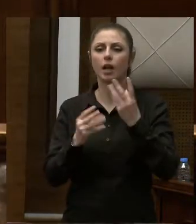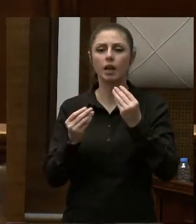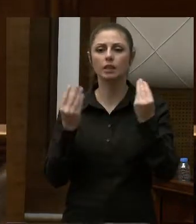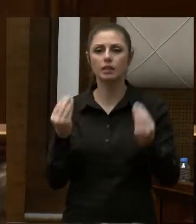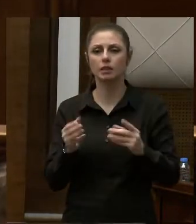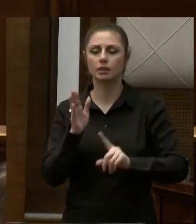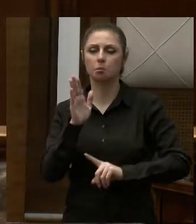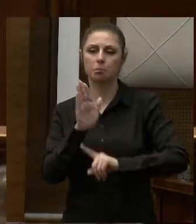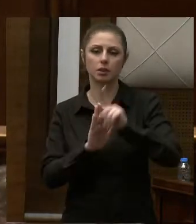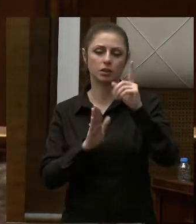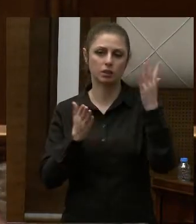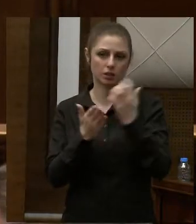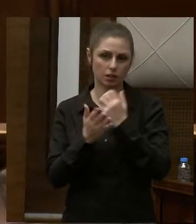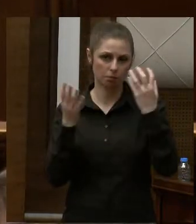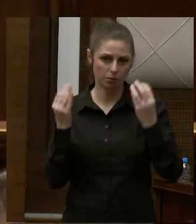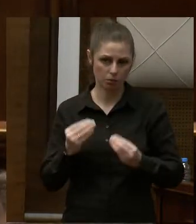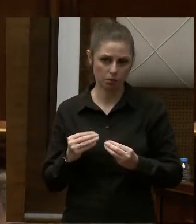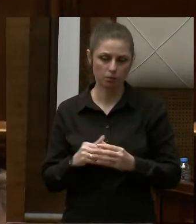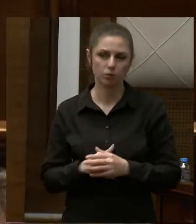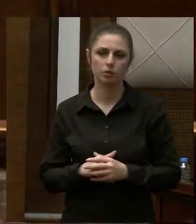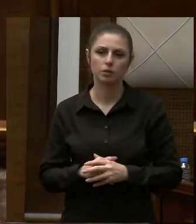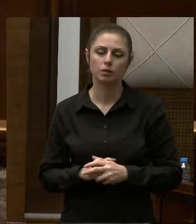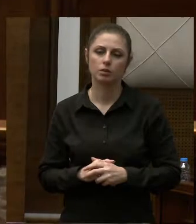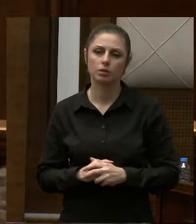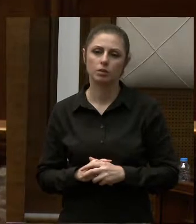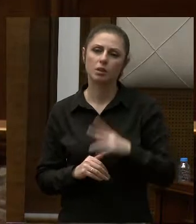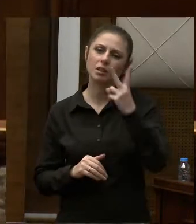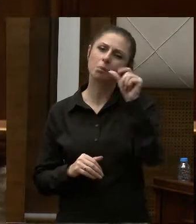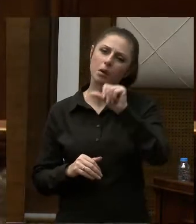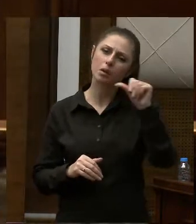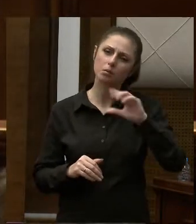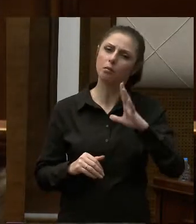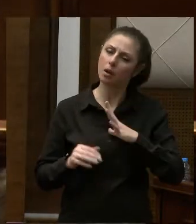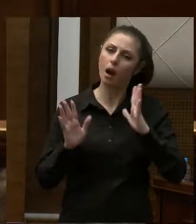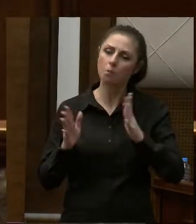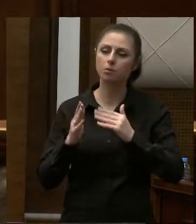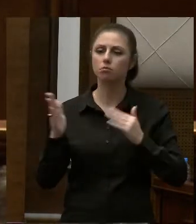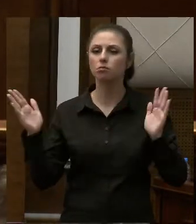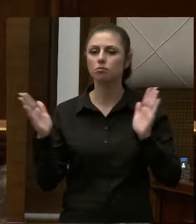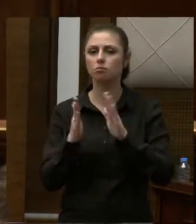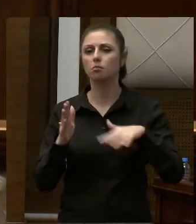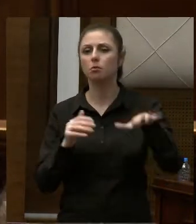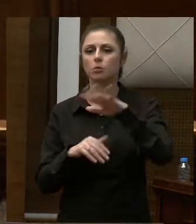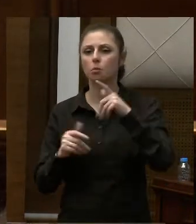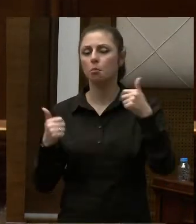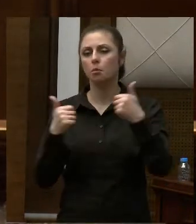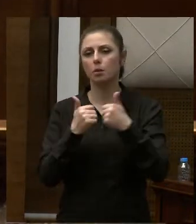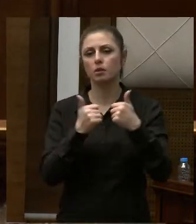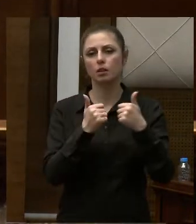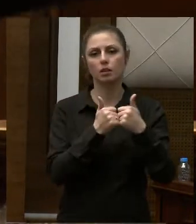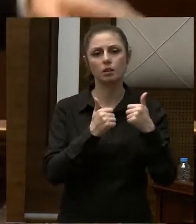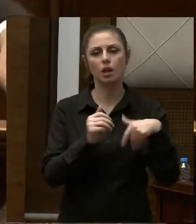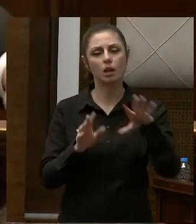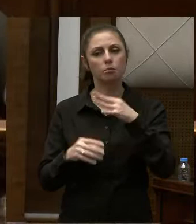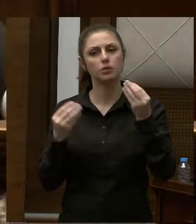başarısını elde etmiş durumda ve mağlup gidiyordu. 2 tane mağlubiyeti var ama Süper Lig'de